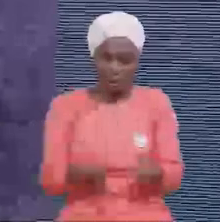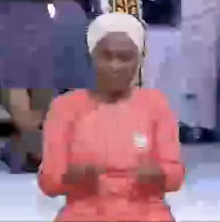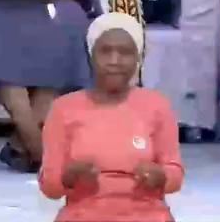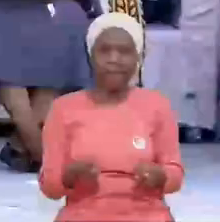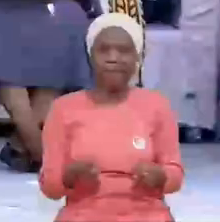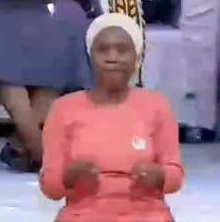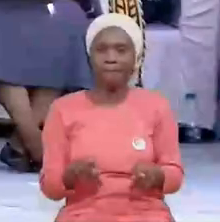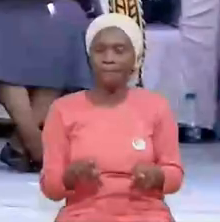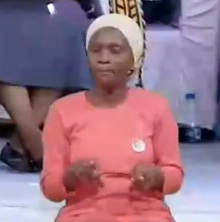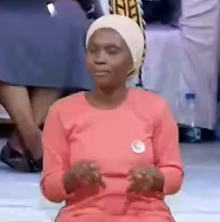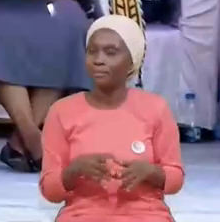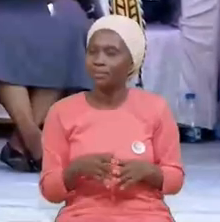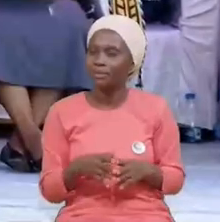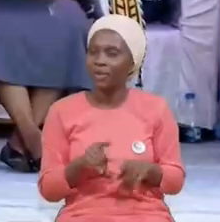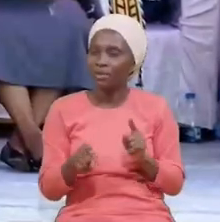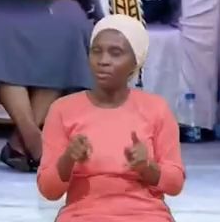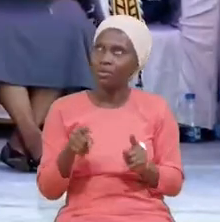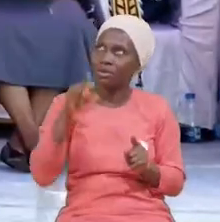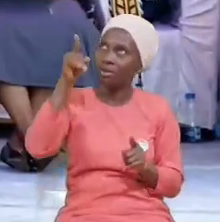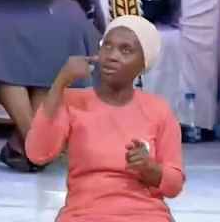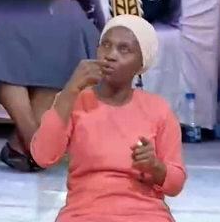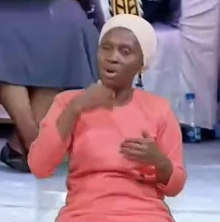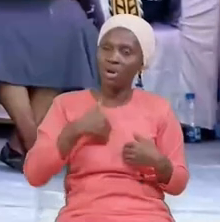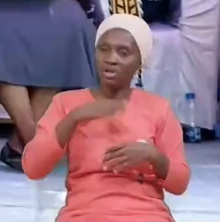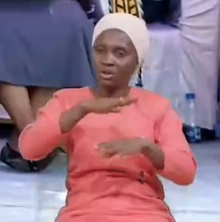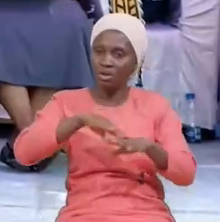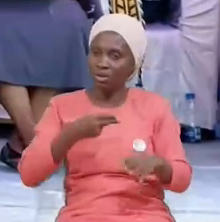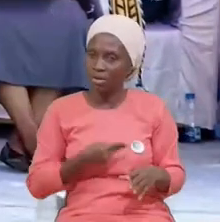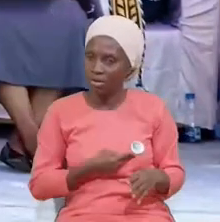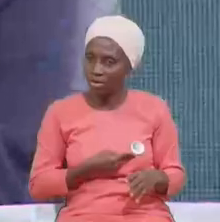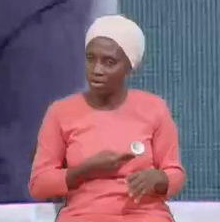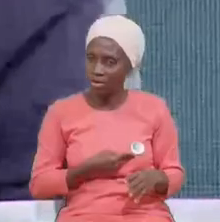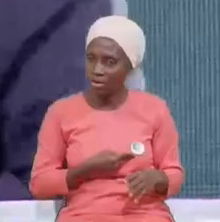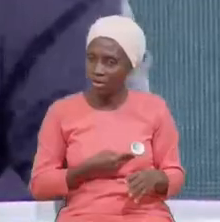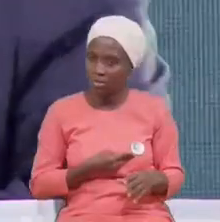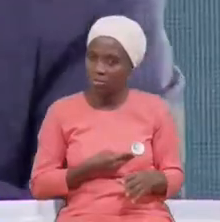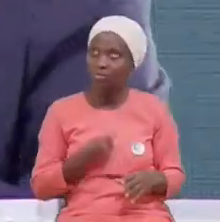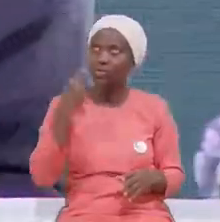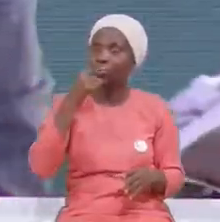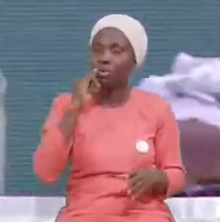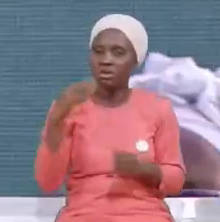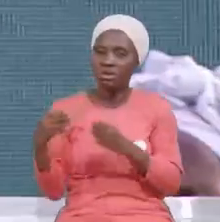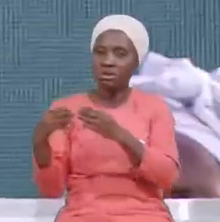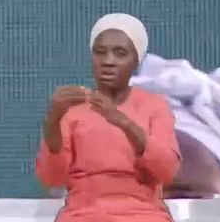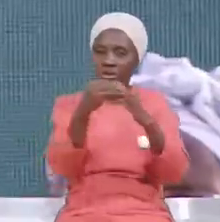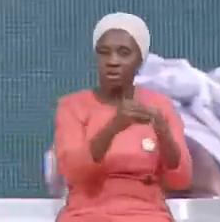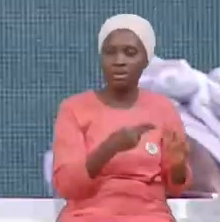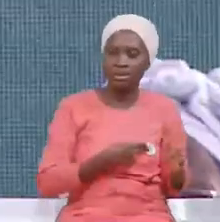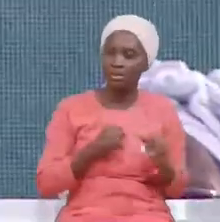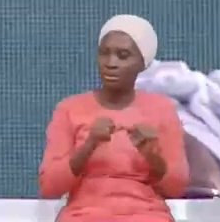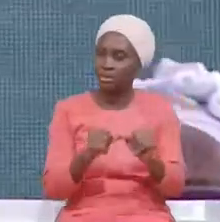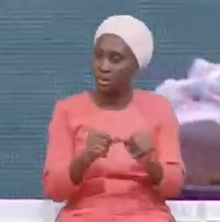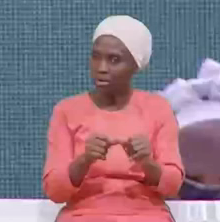personnalité. Celui qui nous a appelés et celui qui nous conduit,